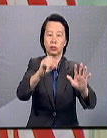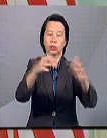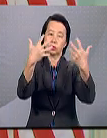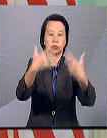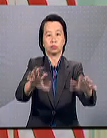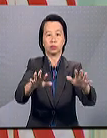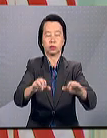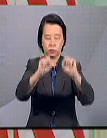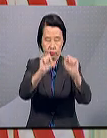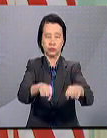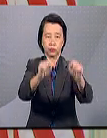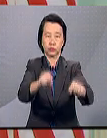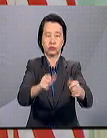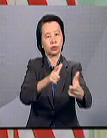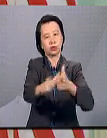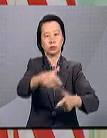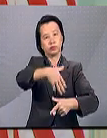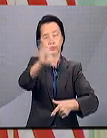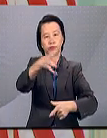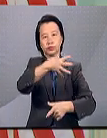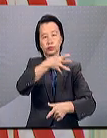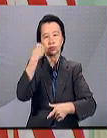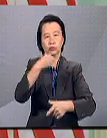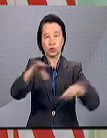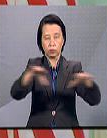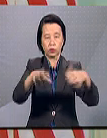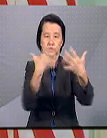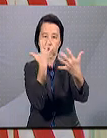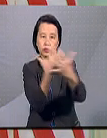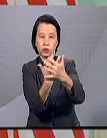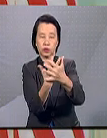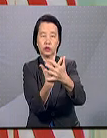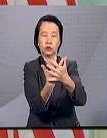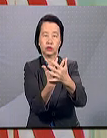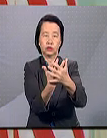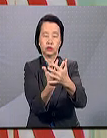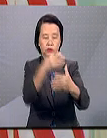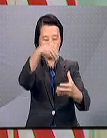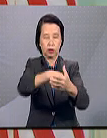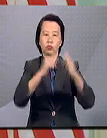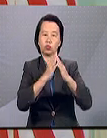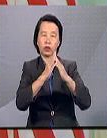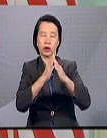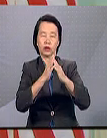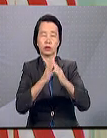pun dibenarkan untuk pulang menjalani kuarantin di rumah.